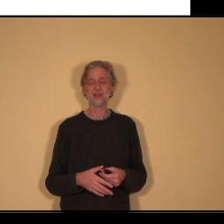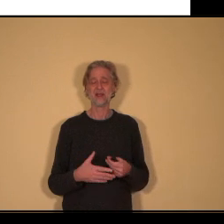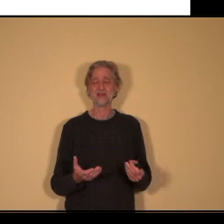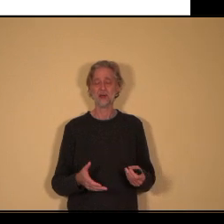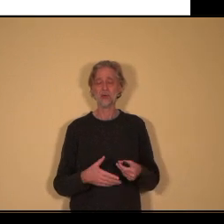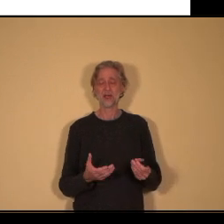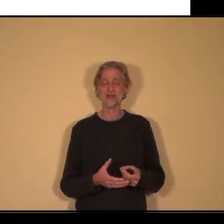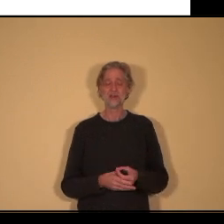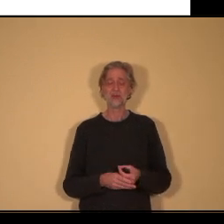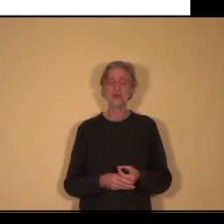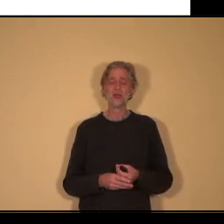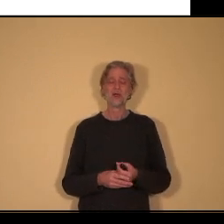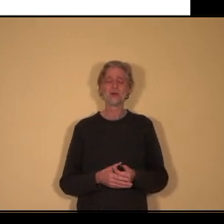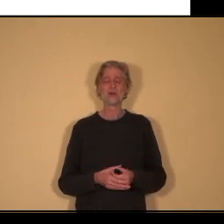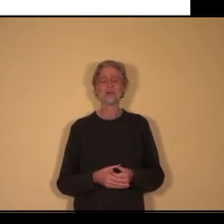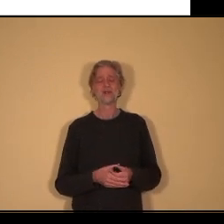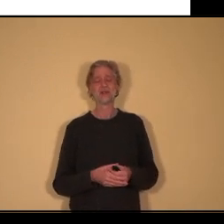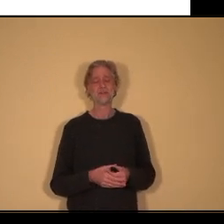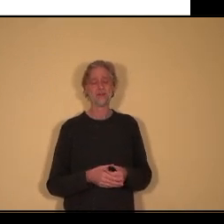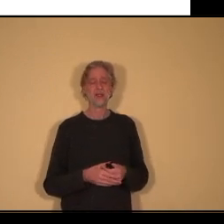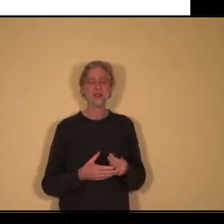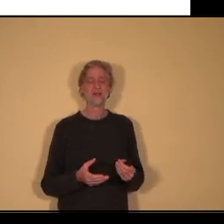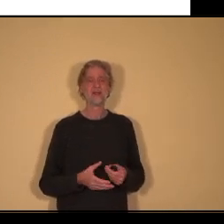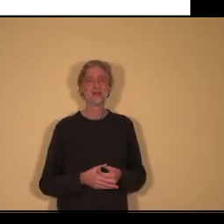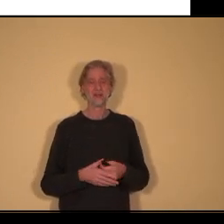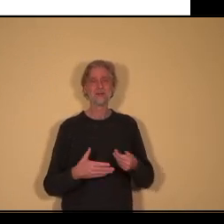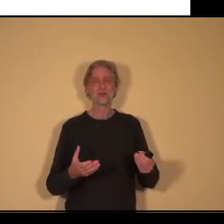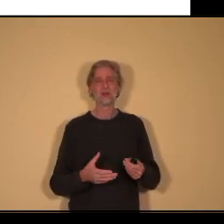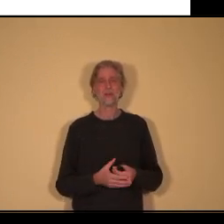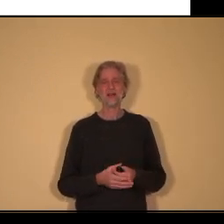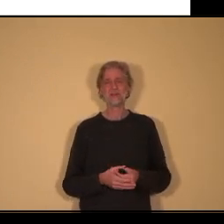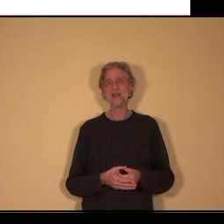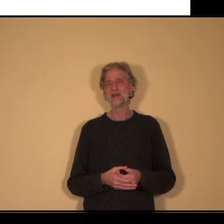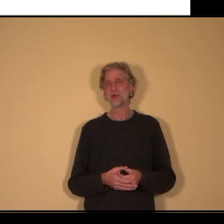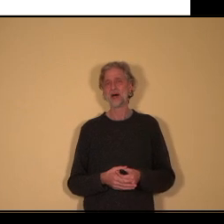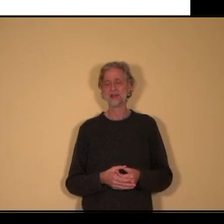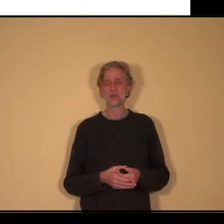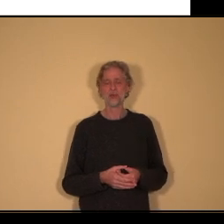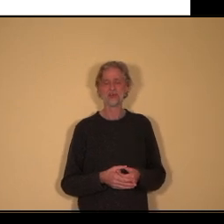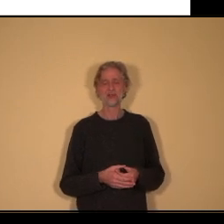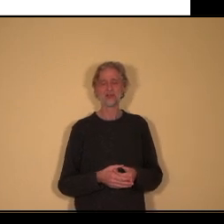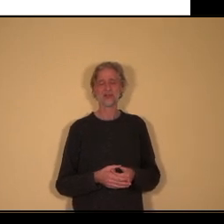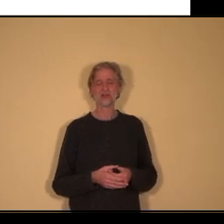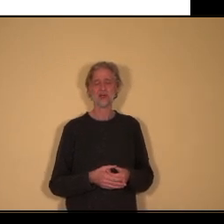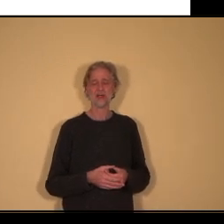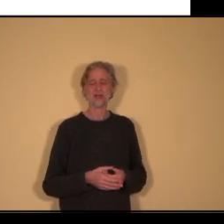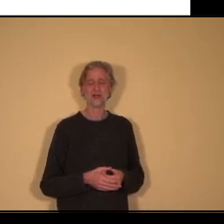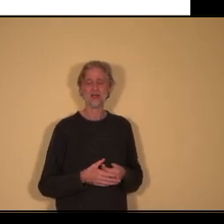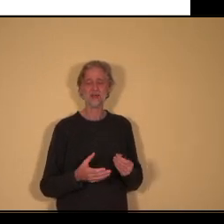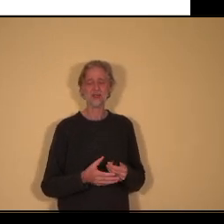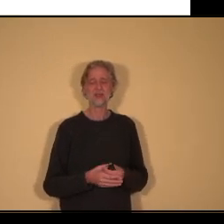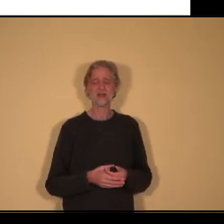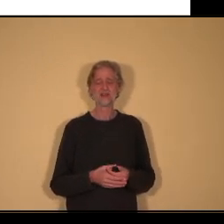als INSO oder ENSO. Und es gibt so einen gemeinsamen Index für beide Größen, das ist